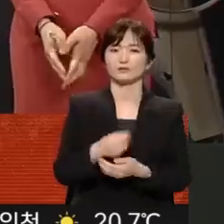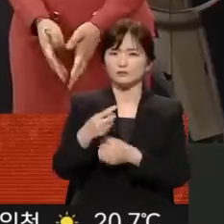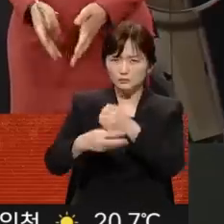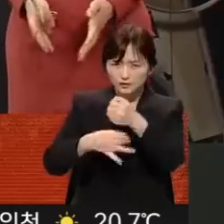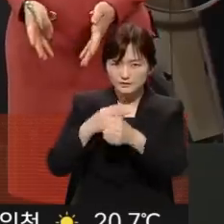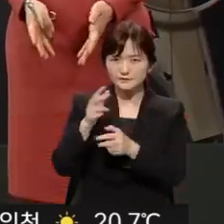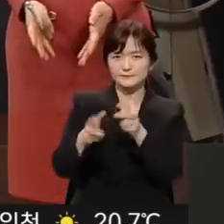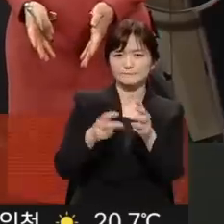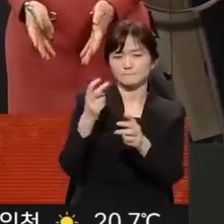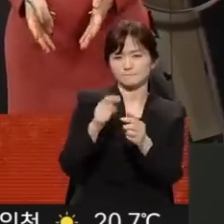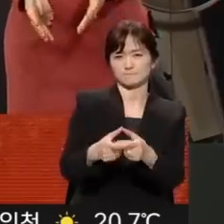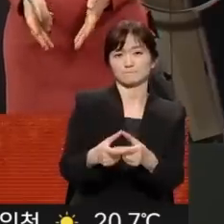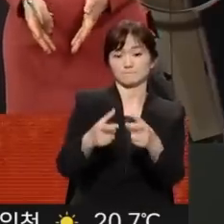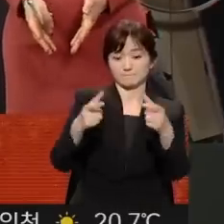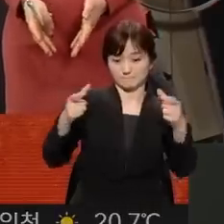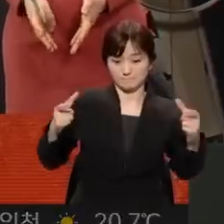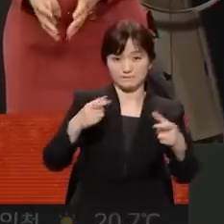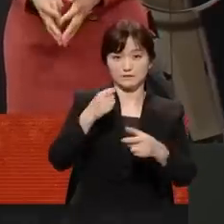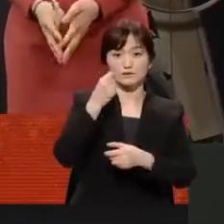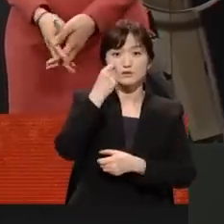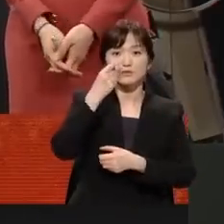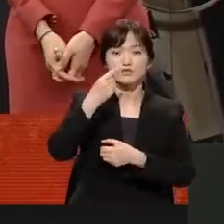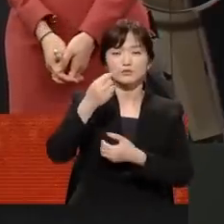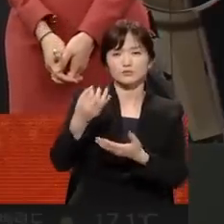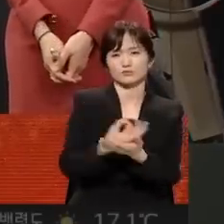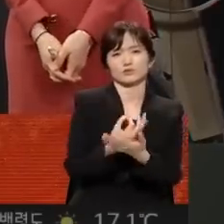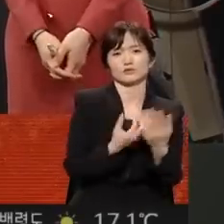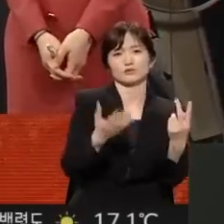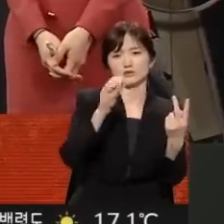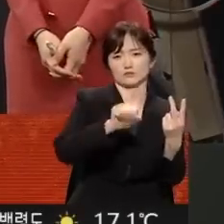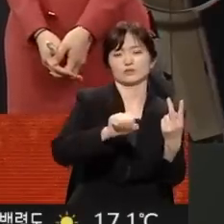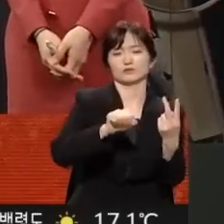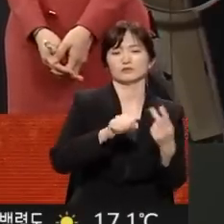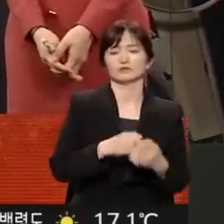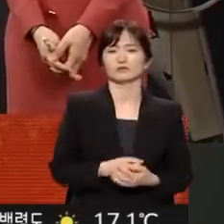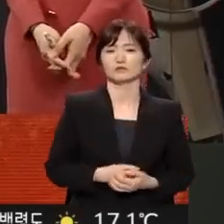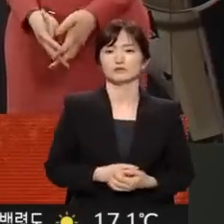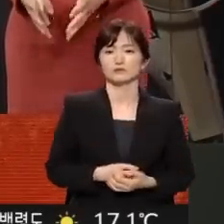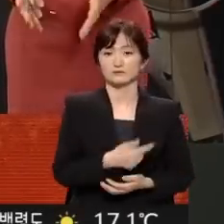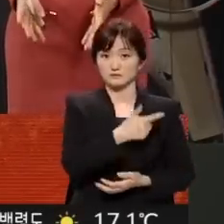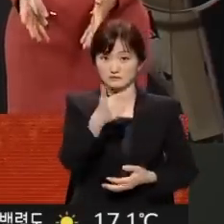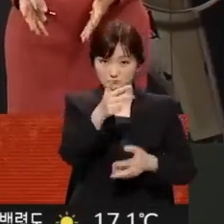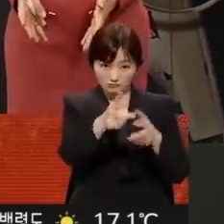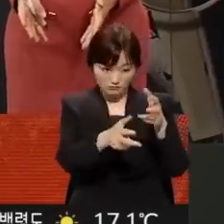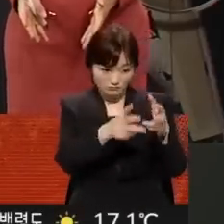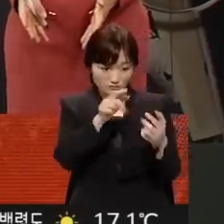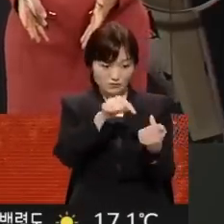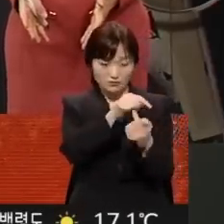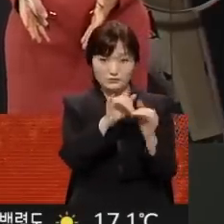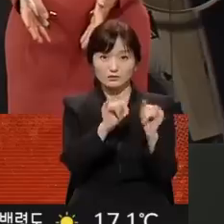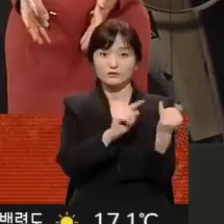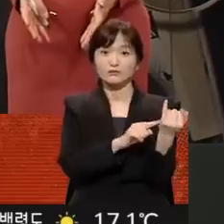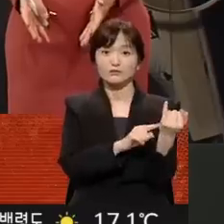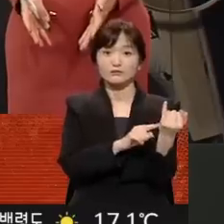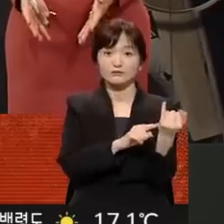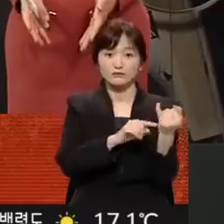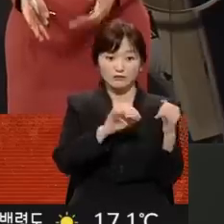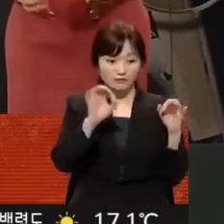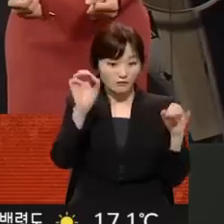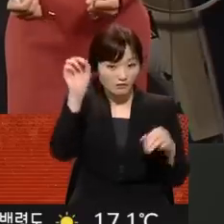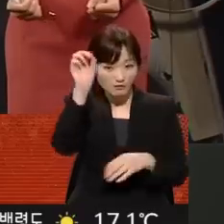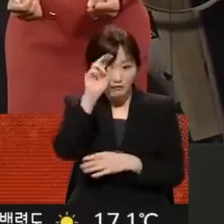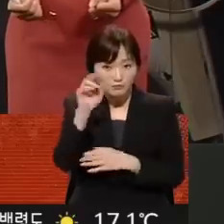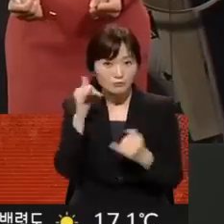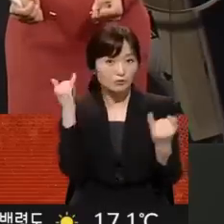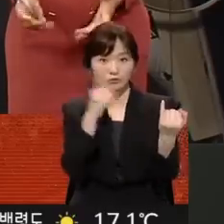사이에 사업을 키워내서요, 월 매출을 2억 원이나 냈다고 하는데요. 이렇게 큰 사업체를 운영하던 사람이 하루아침에 연락이